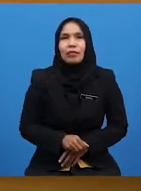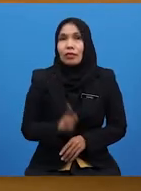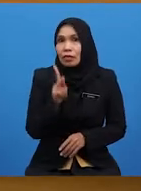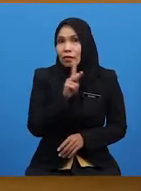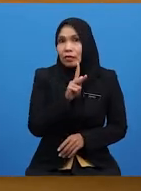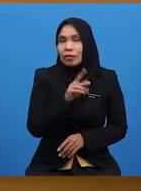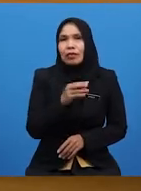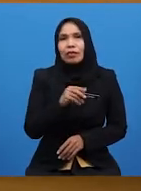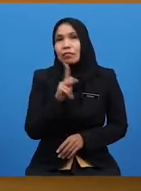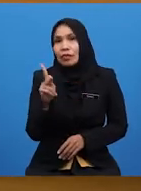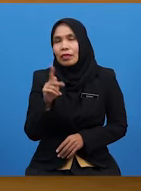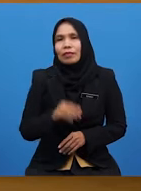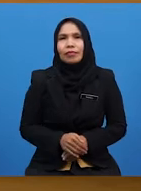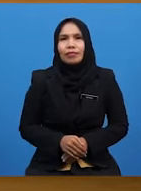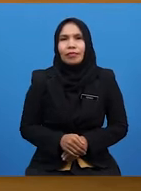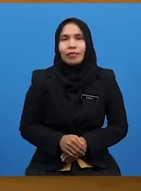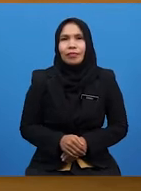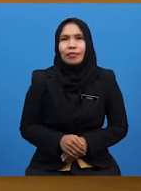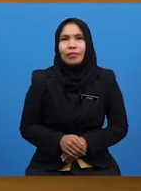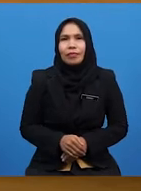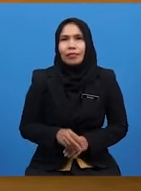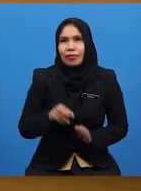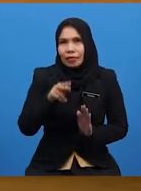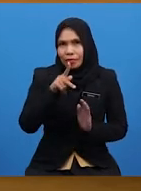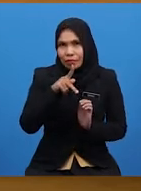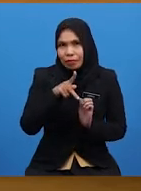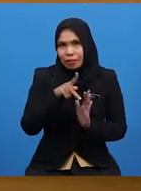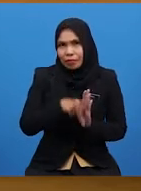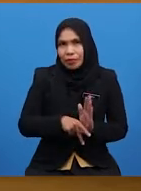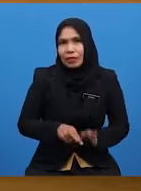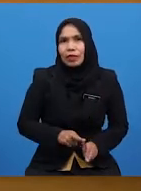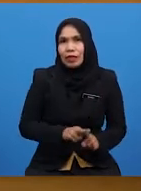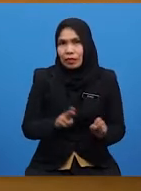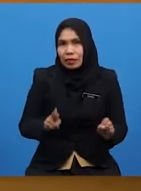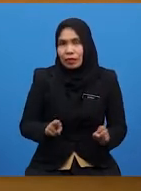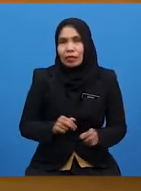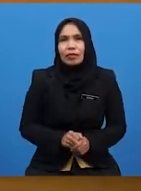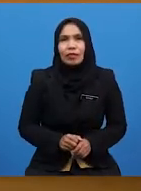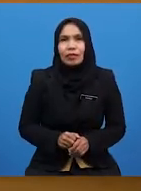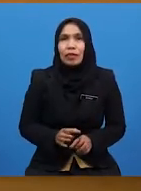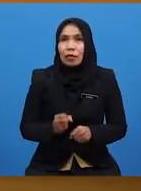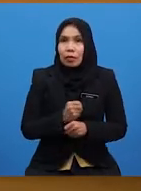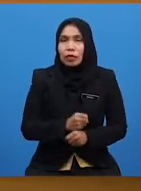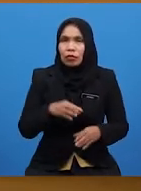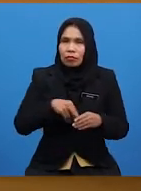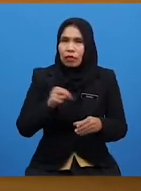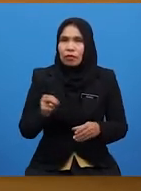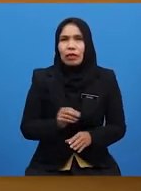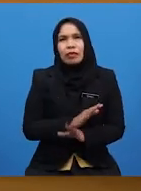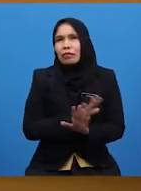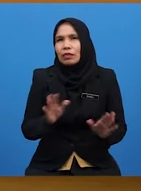Home Office yang berikut mereka bentuk dalaman dilihat tidak menyusunnya secara setara